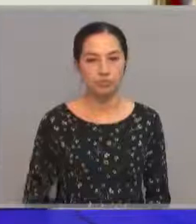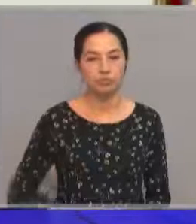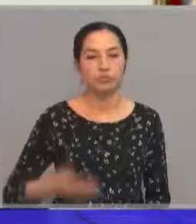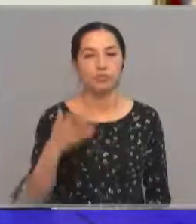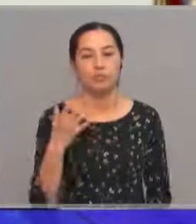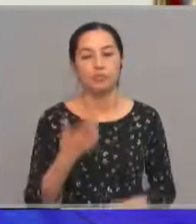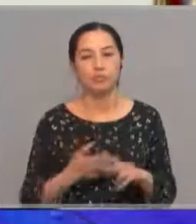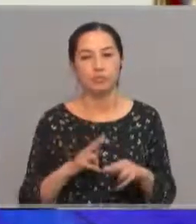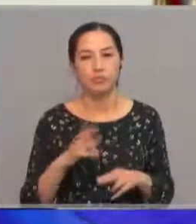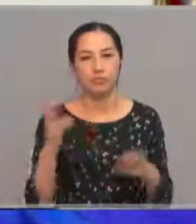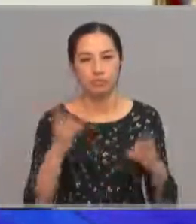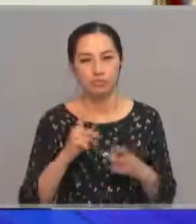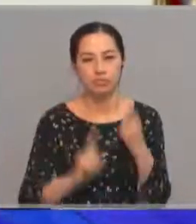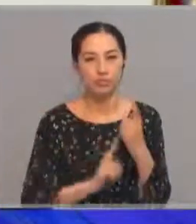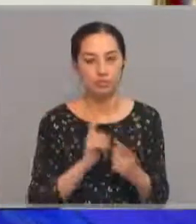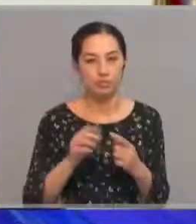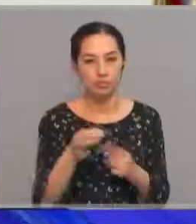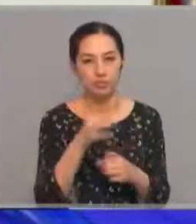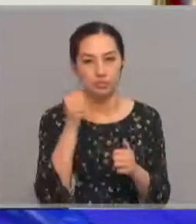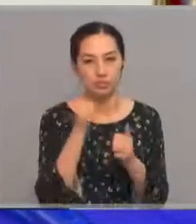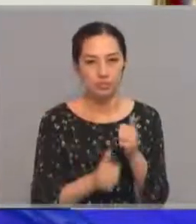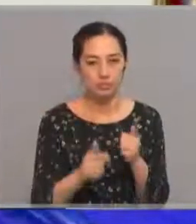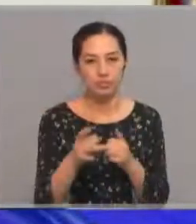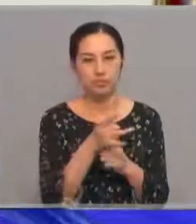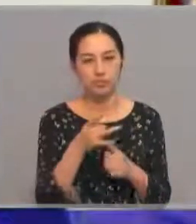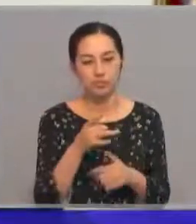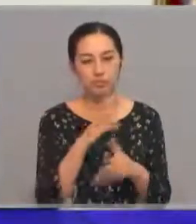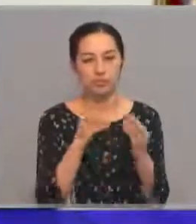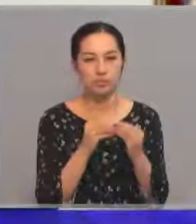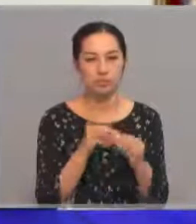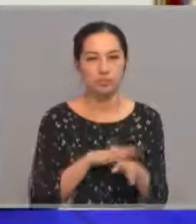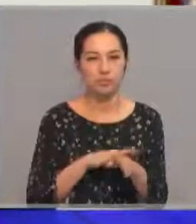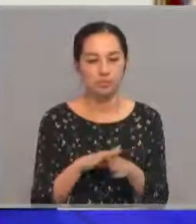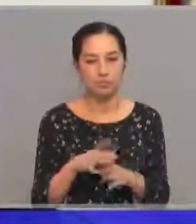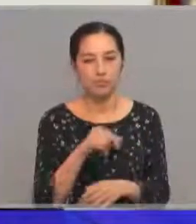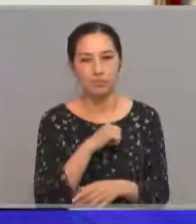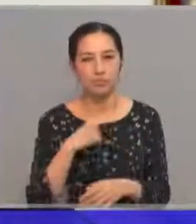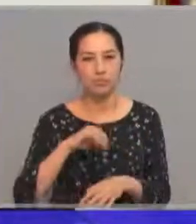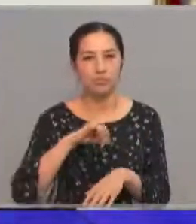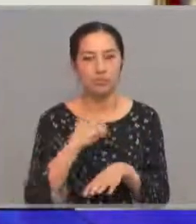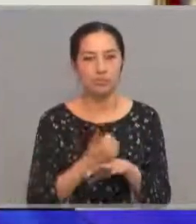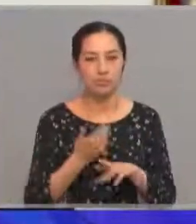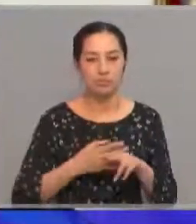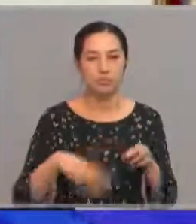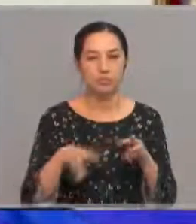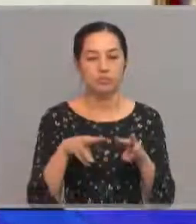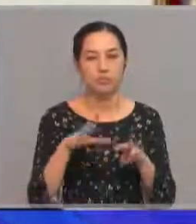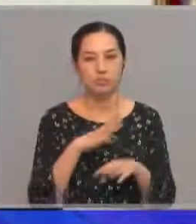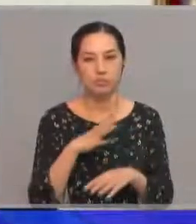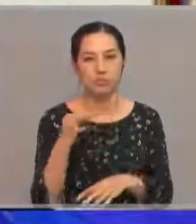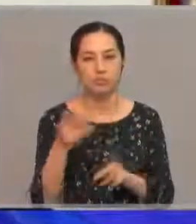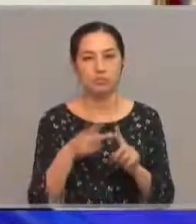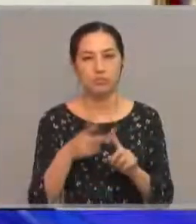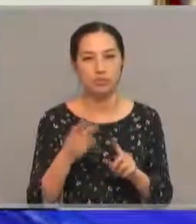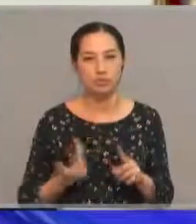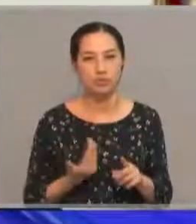Теперь все должно измениться. Каждая область, каждый регион полноценен. И я считаю, что это самое главное. Президент дал вторую жизнь этим